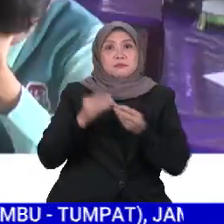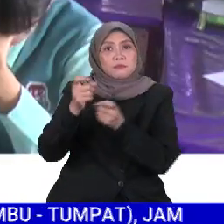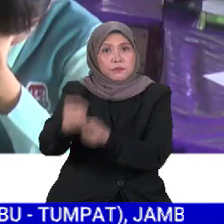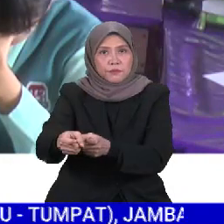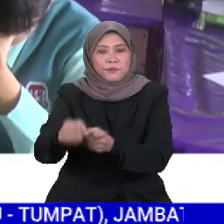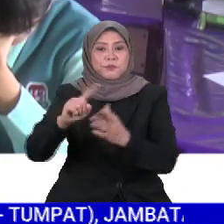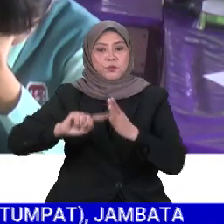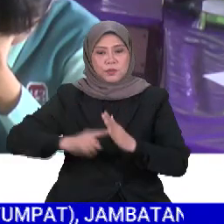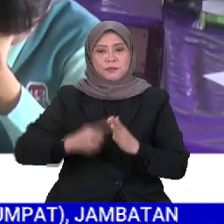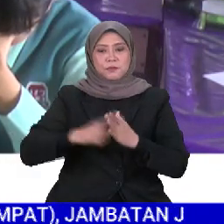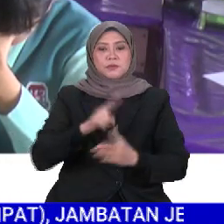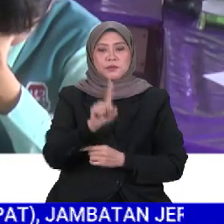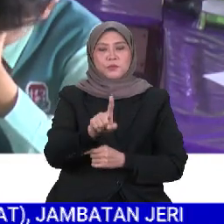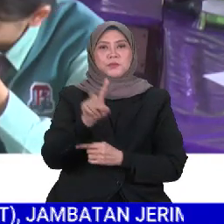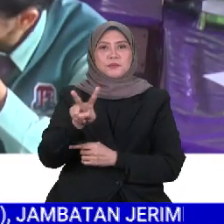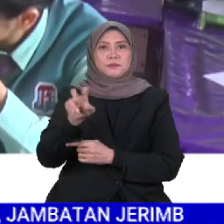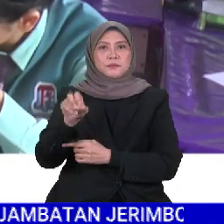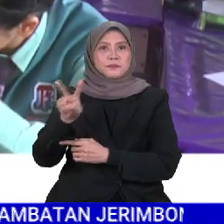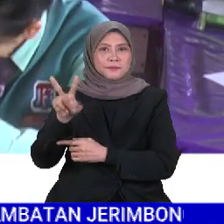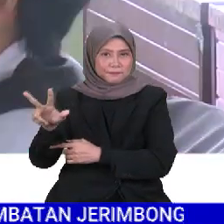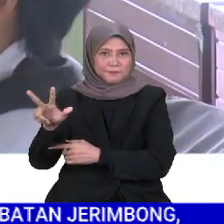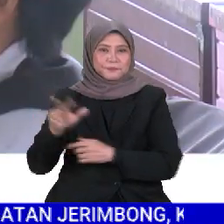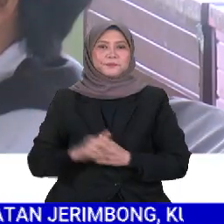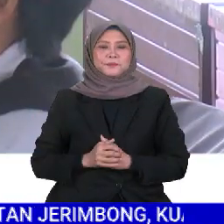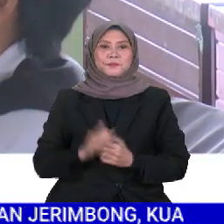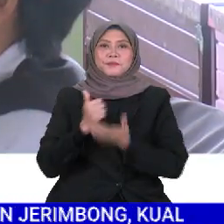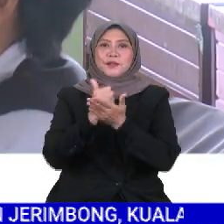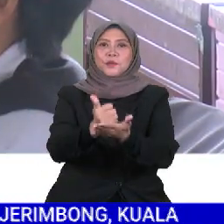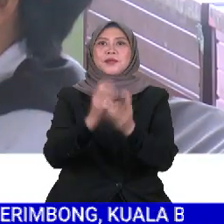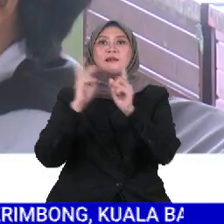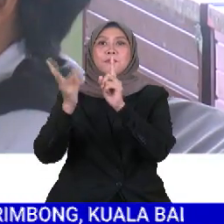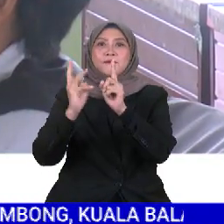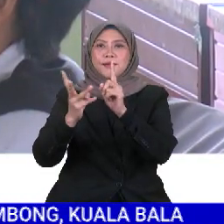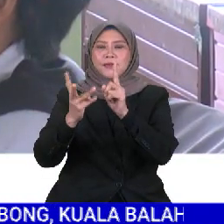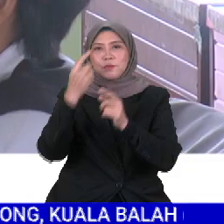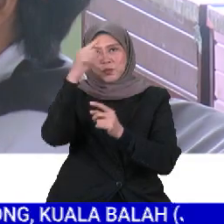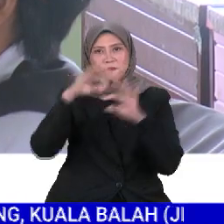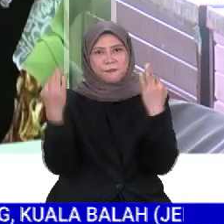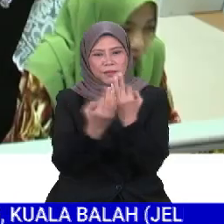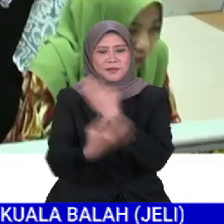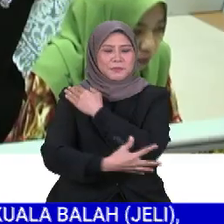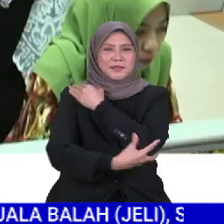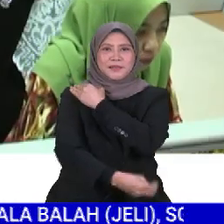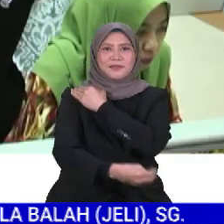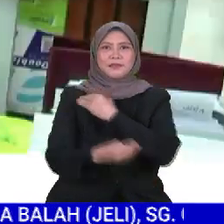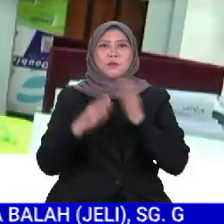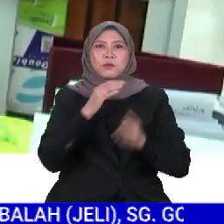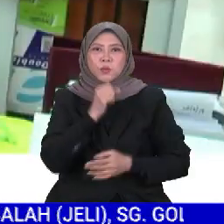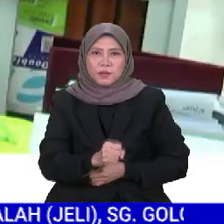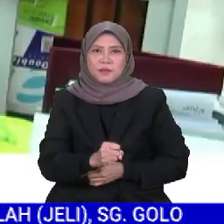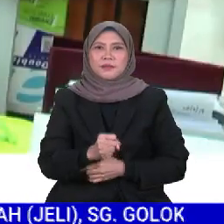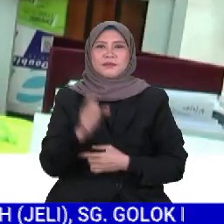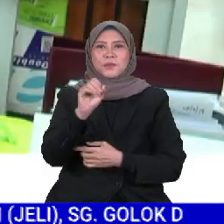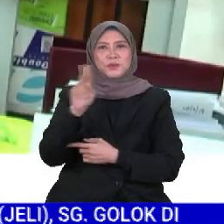diberikan pada Januari 2023. Selain itu, bantuan kebajikan masyarakat kepada isi rumah miskin, warga emas dan